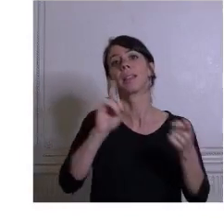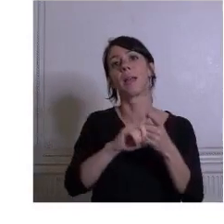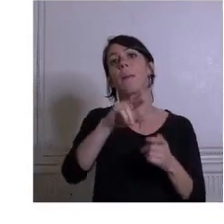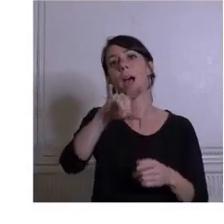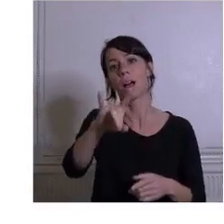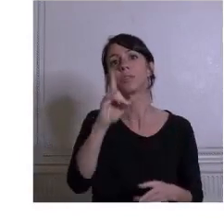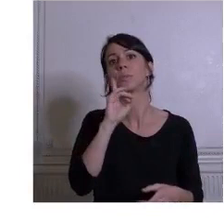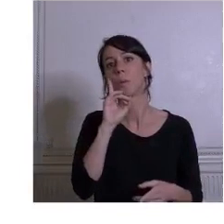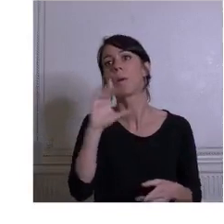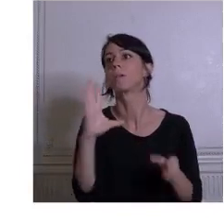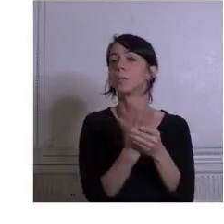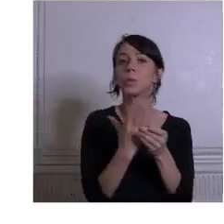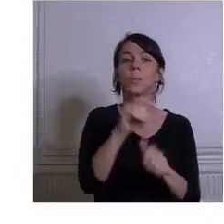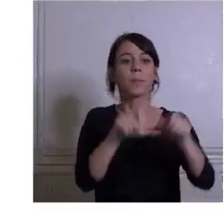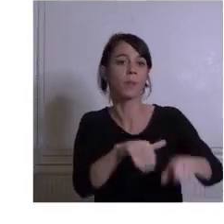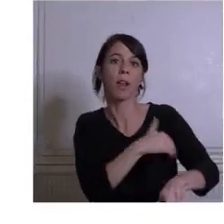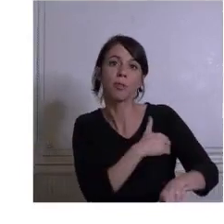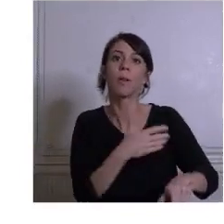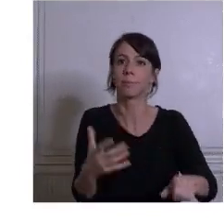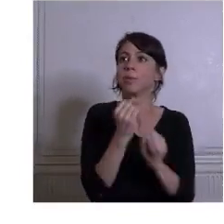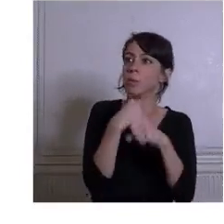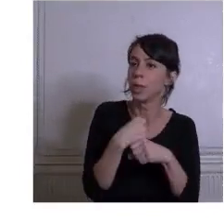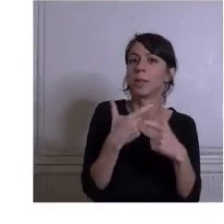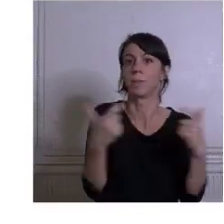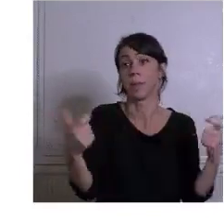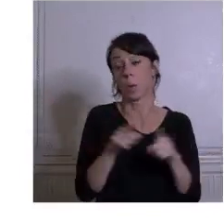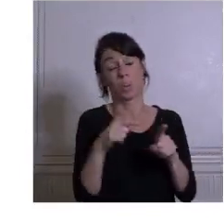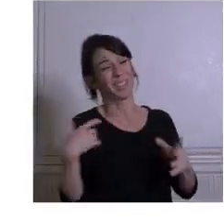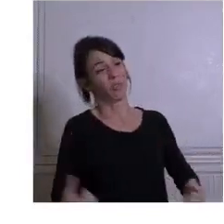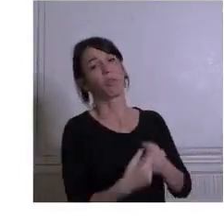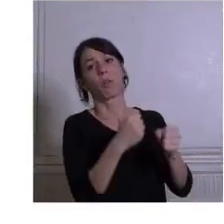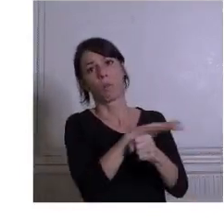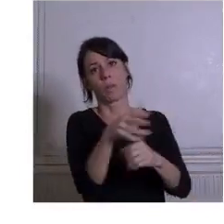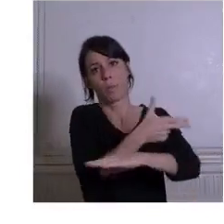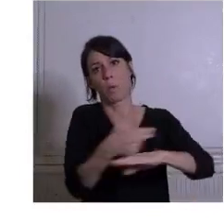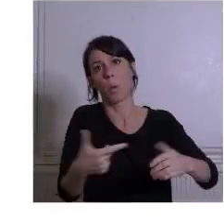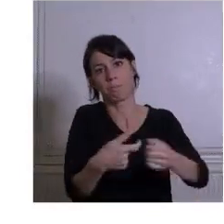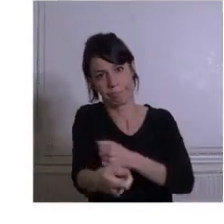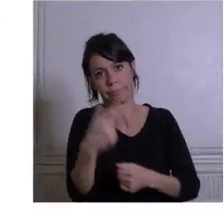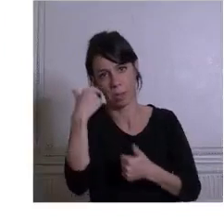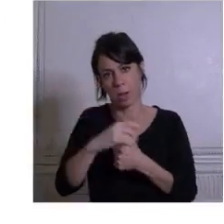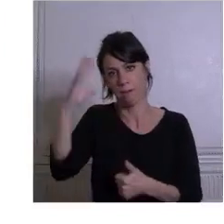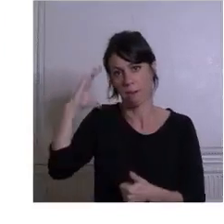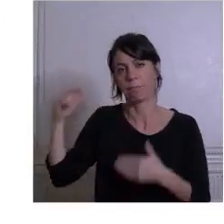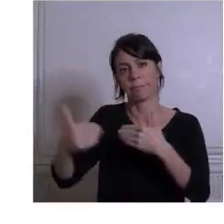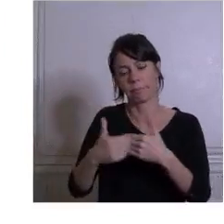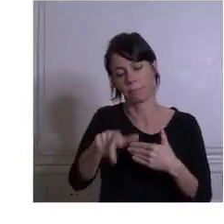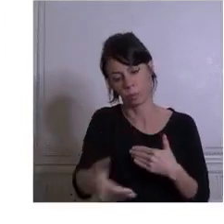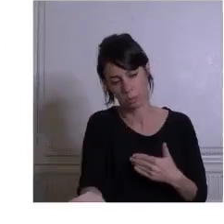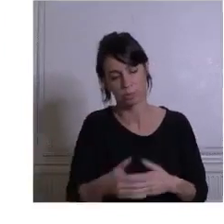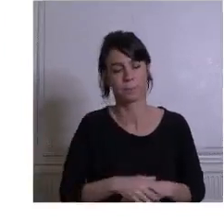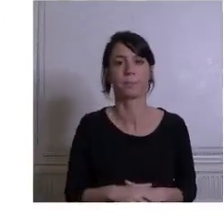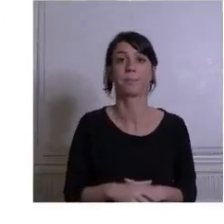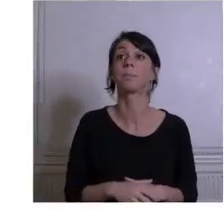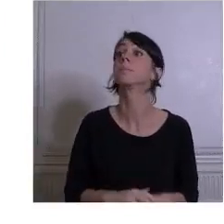Donc, vous nous avez félicité, ça veut dire que vous allez voter pour. Y a-t-il d'autres demandes de prise de parole? Il n'y a pas de... Très bien. Elle est adoptée à l'unanimité.